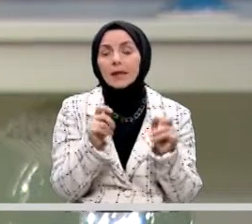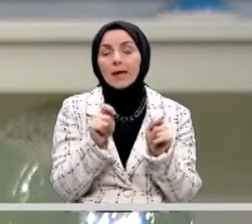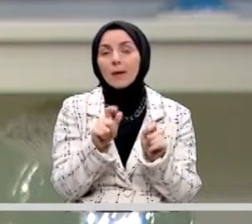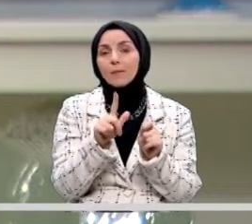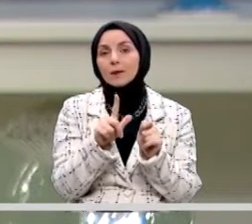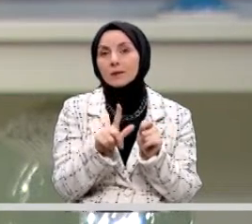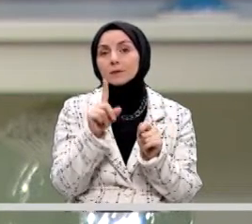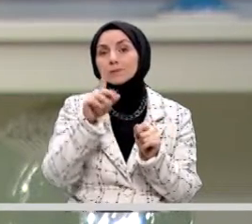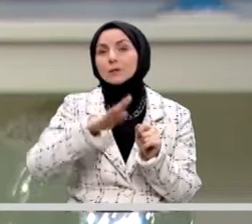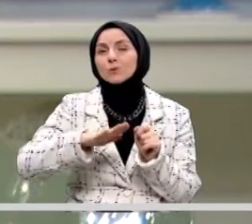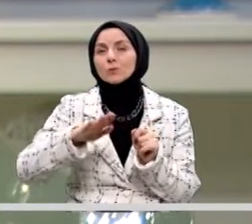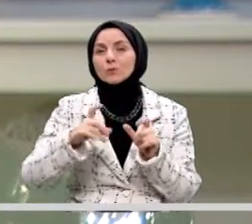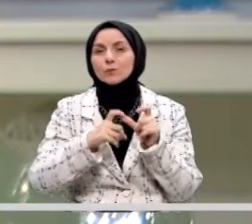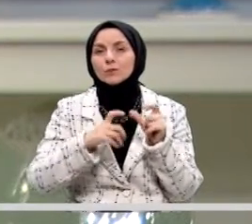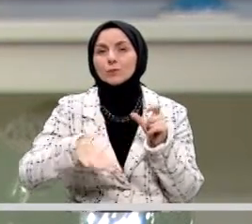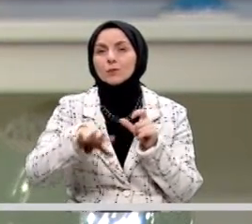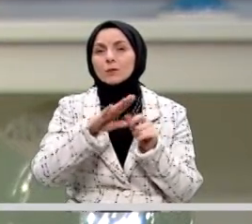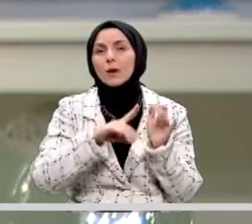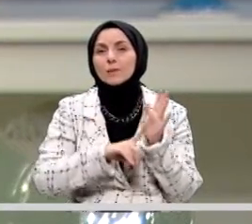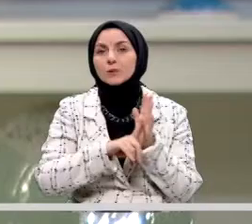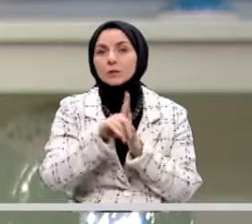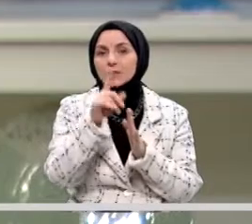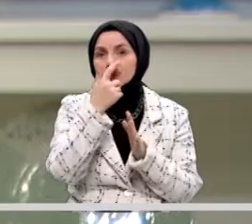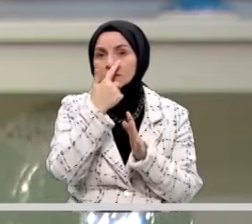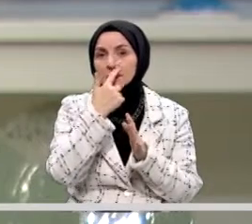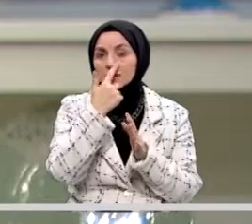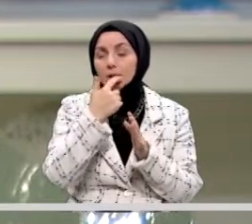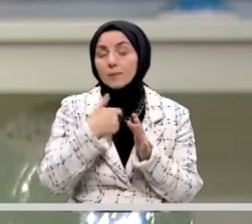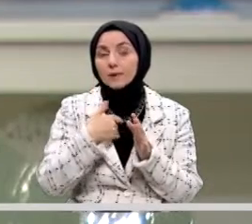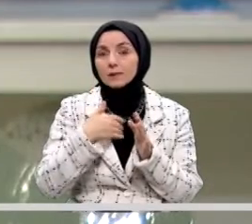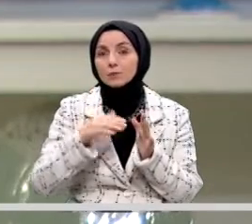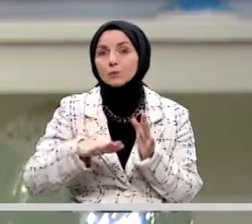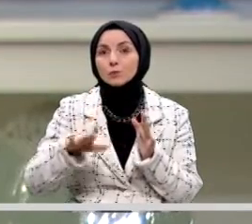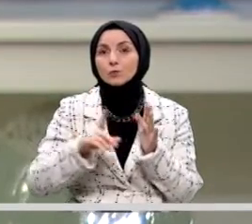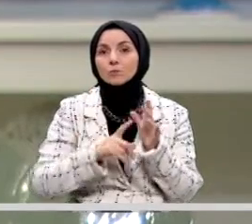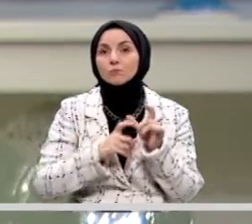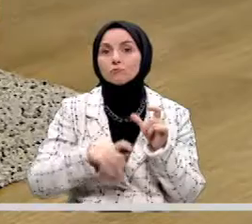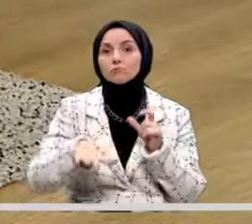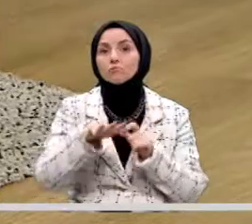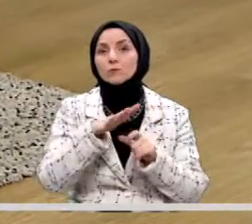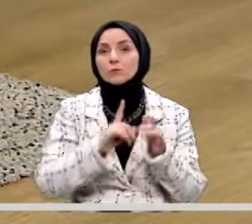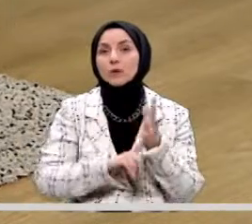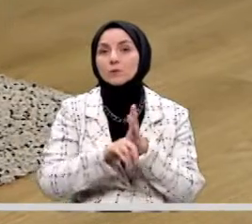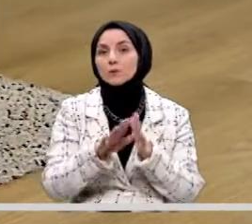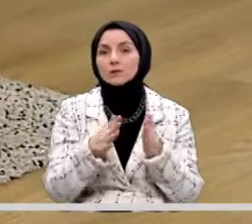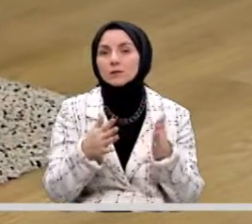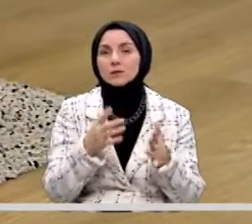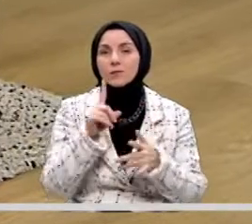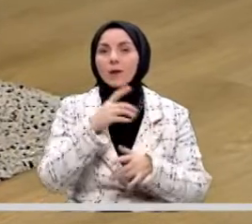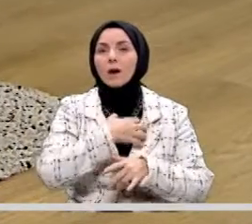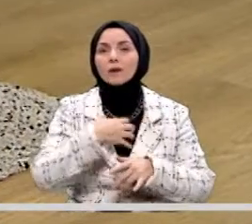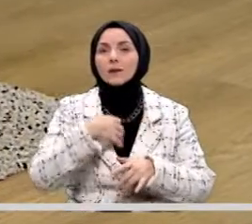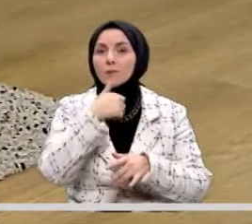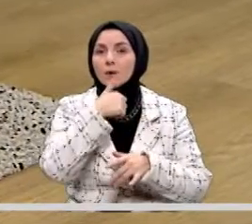başarısını benim çocuğum işte sosyallik noktasında acaba Nasıl yani baba Bunu nasıl takip etmeli ya da sadece takip etmedi